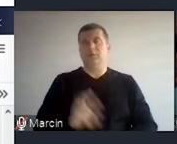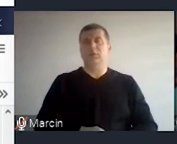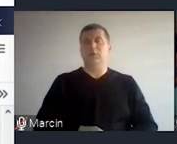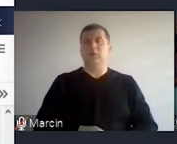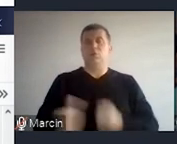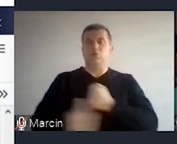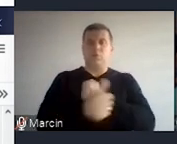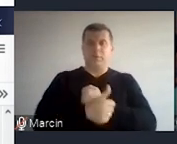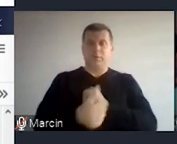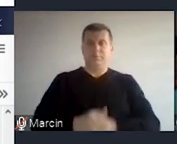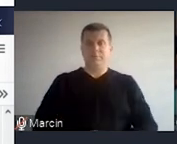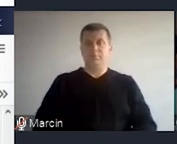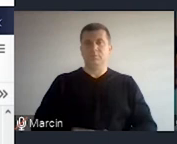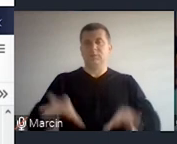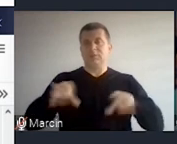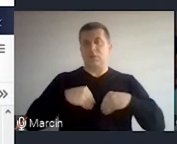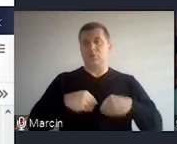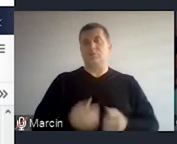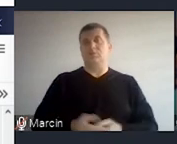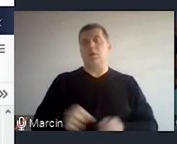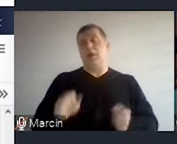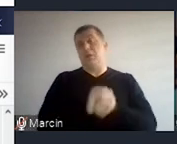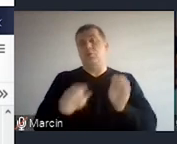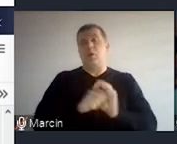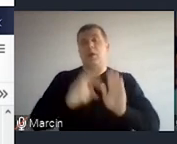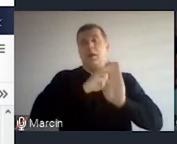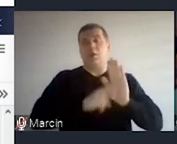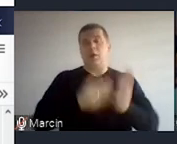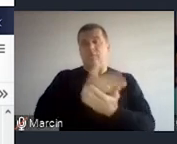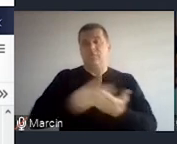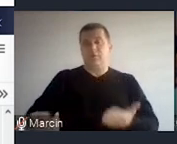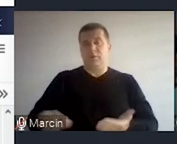do Państwa dokumentacji zatrudnienia, chociażby do regulaminu wynagradzania.